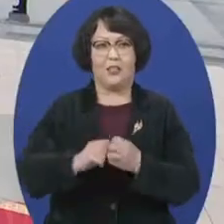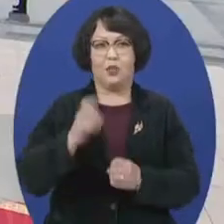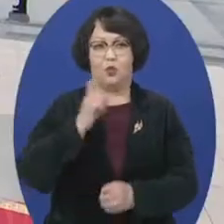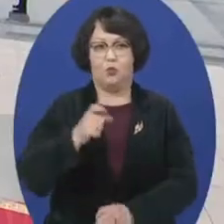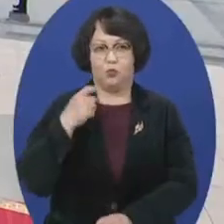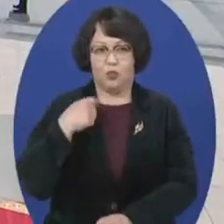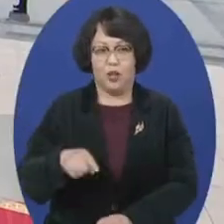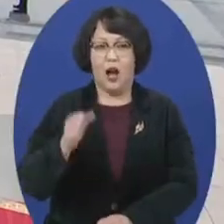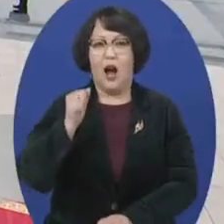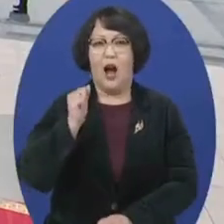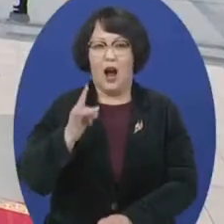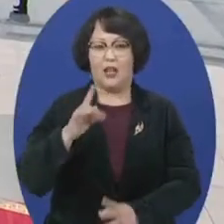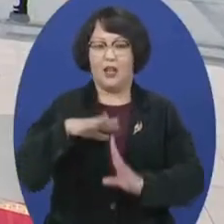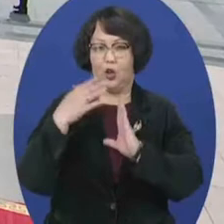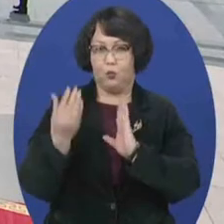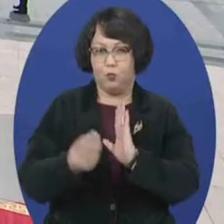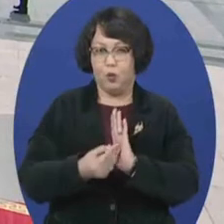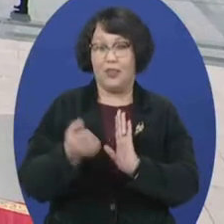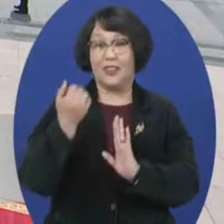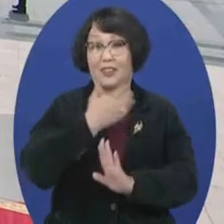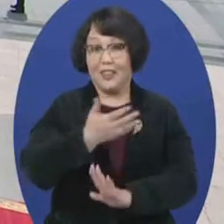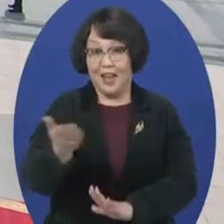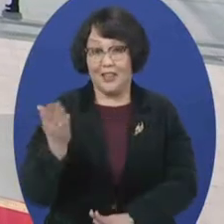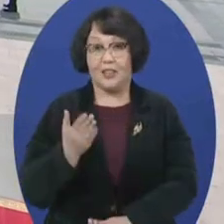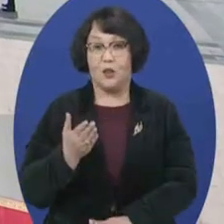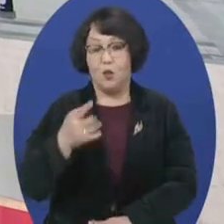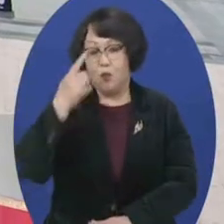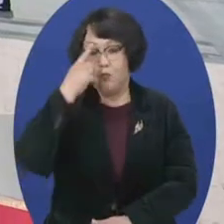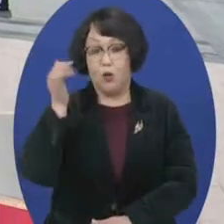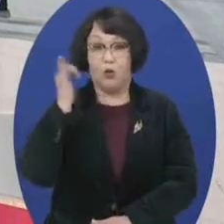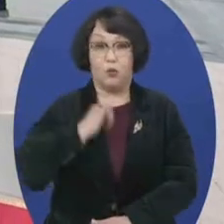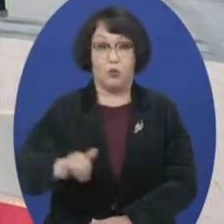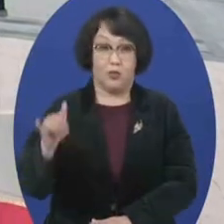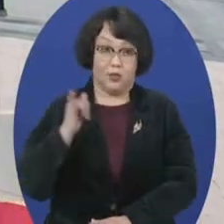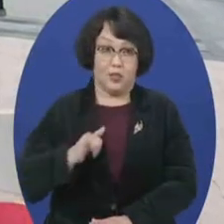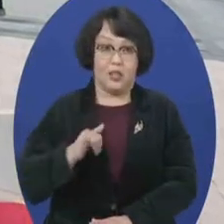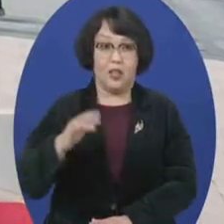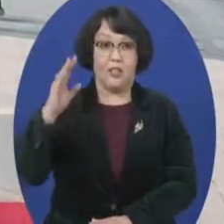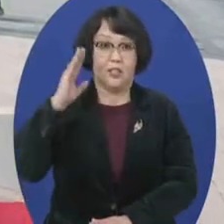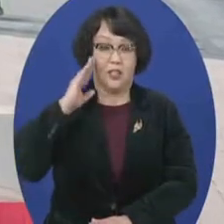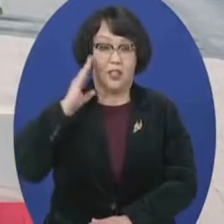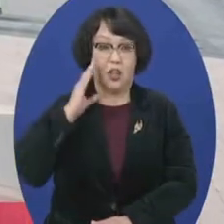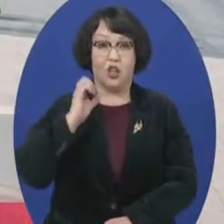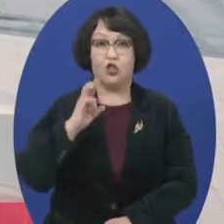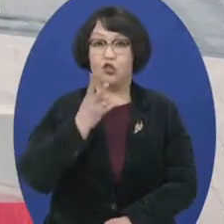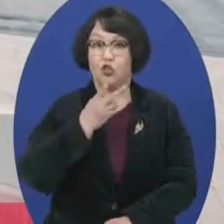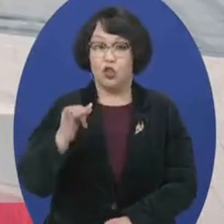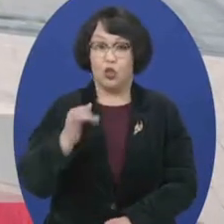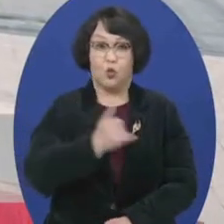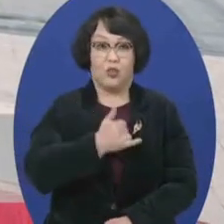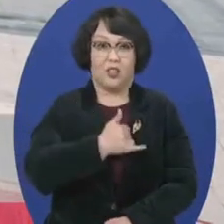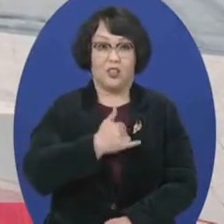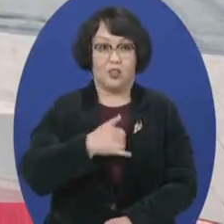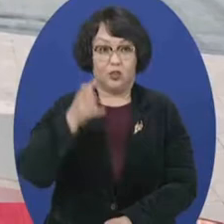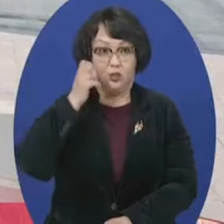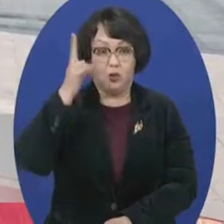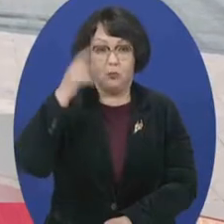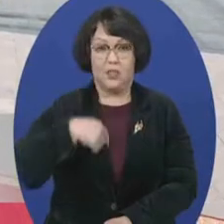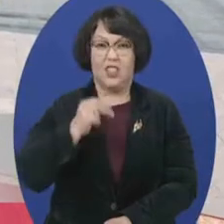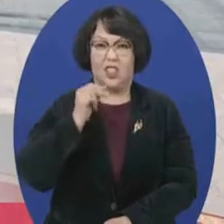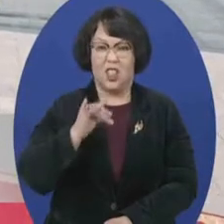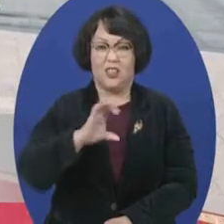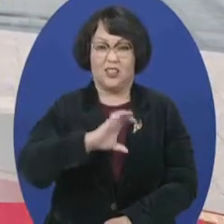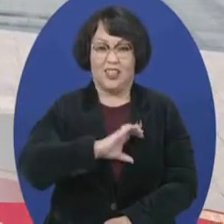хаагчдынхаа ар гэрийнхэнд та бүхэнд Монгол улсын зэвсэгт хүчний ерхий командлагчийн хувьд чин